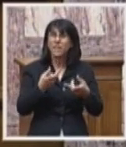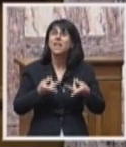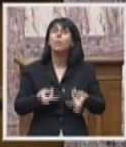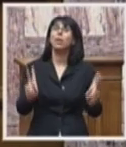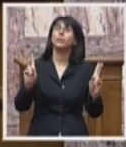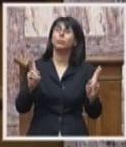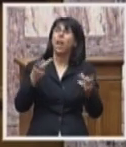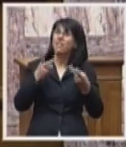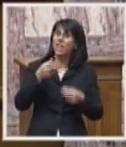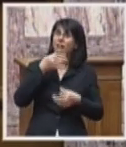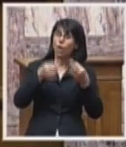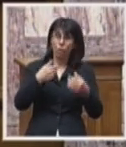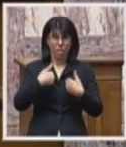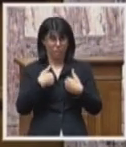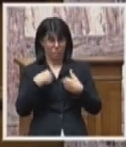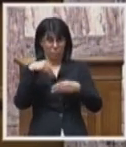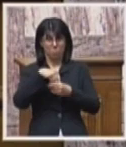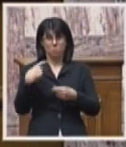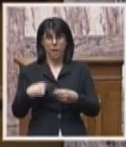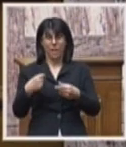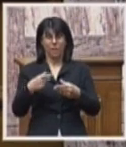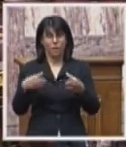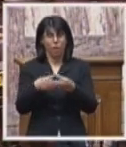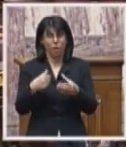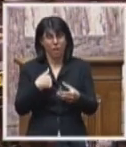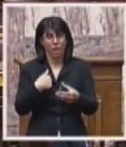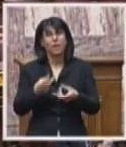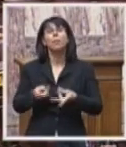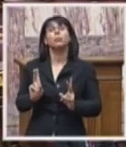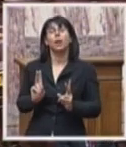των δικών μας στελεχών. Δεν θα το επιτρέψουμε. Δεν θα κάνουμε πίσω.